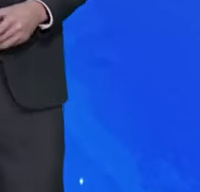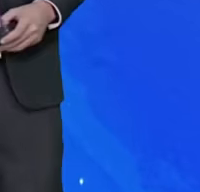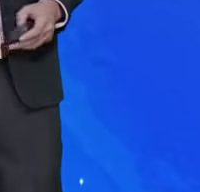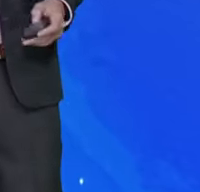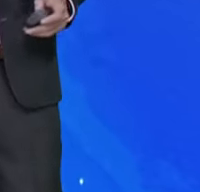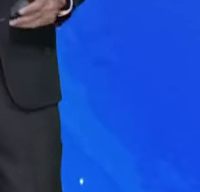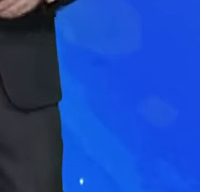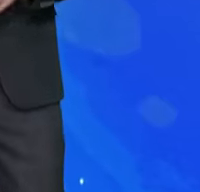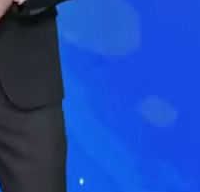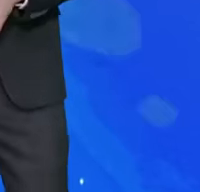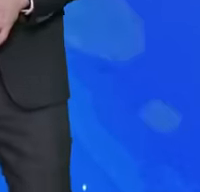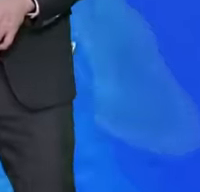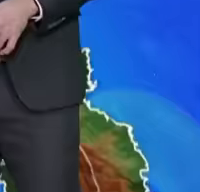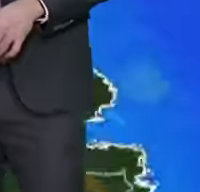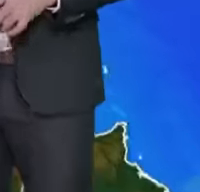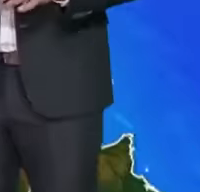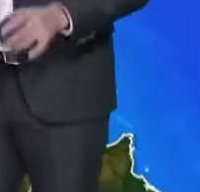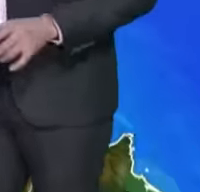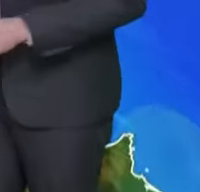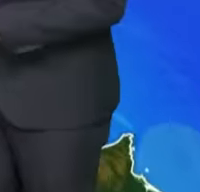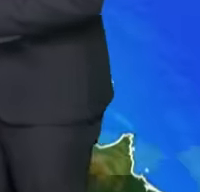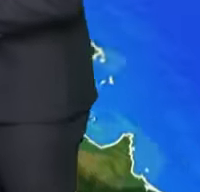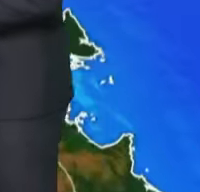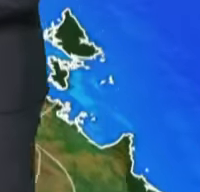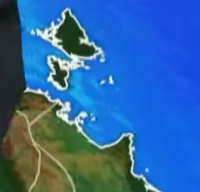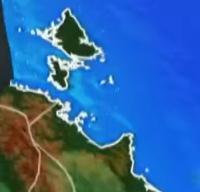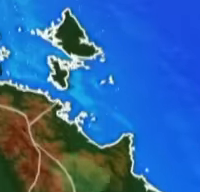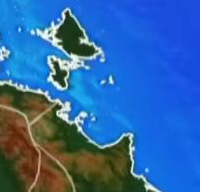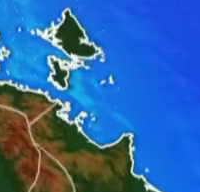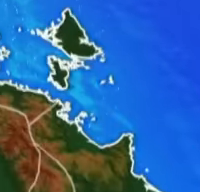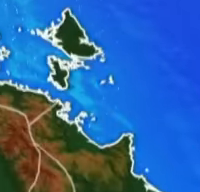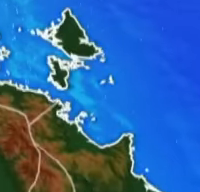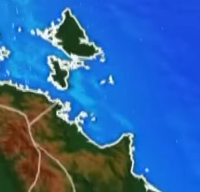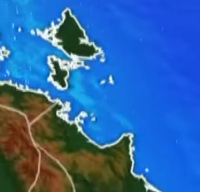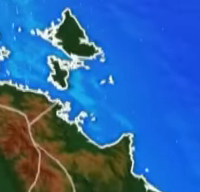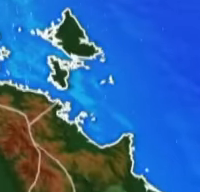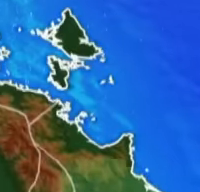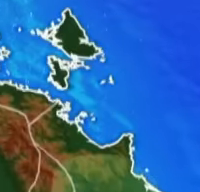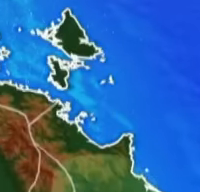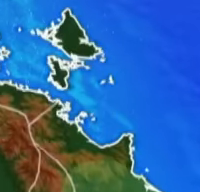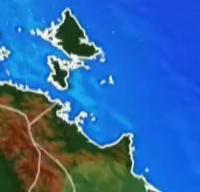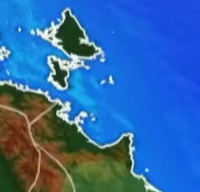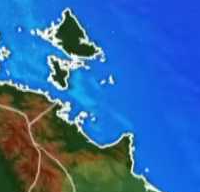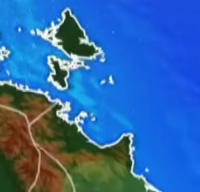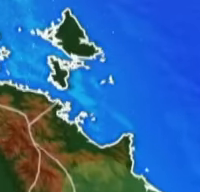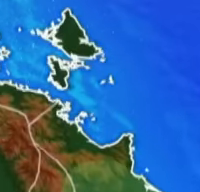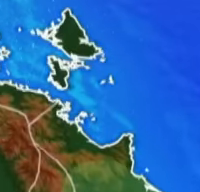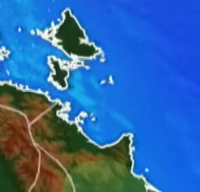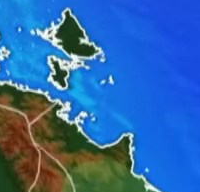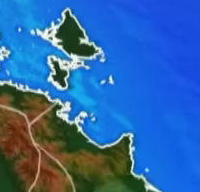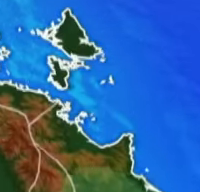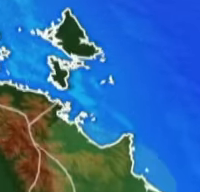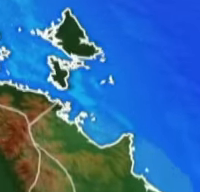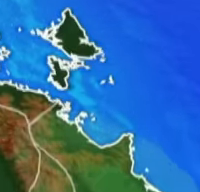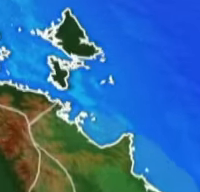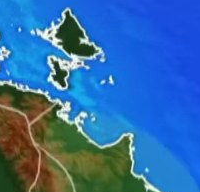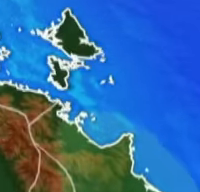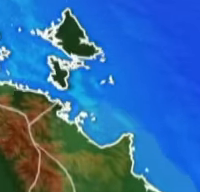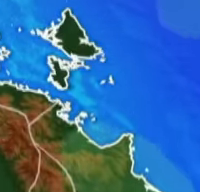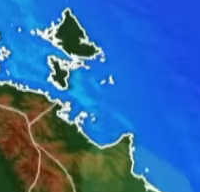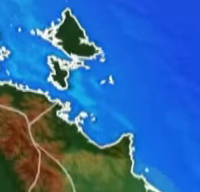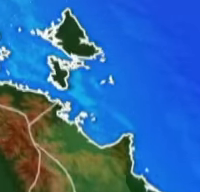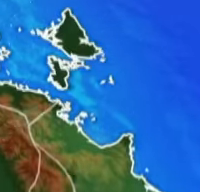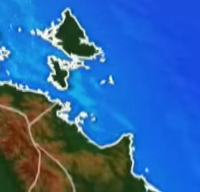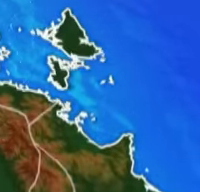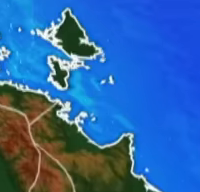Sa Visayas, meron ding mga dadaang mga pag-ulan sa ilang bahagi dyan sa Eastern at sa Western Visayas, Huwebes Santo, pero maaraw at